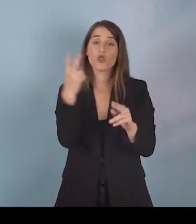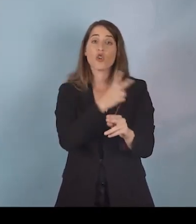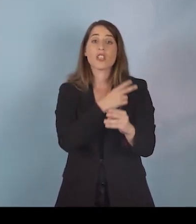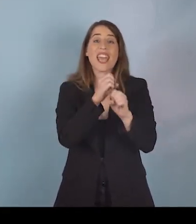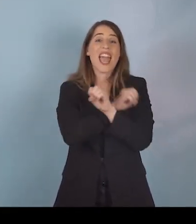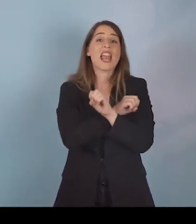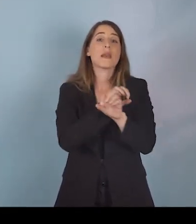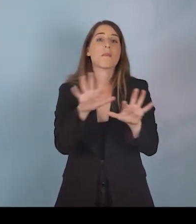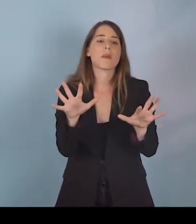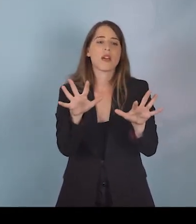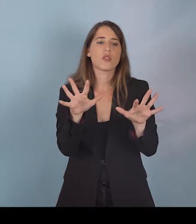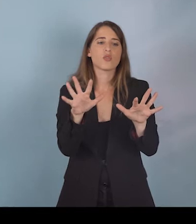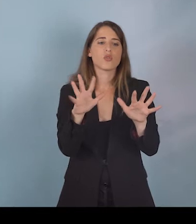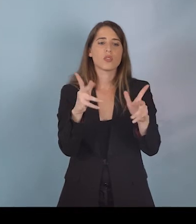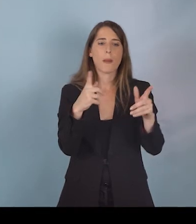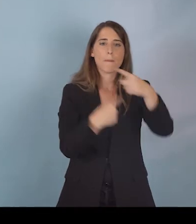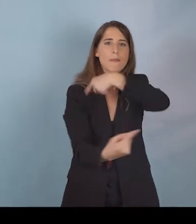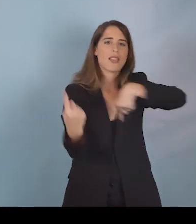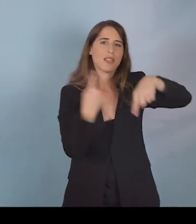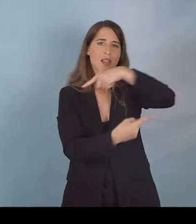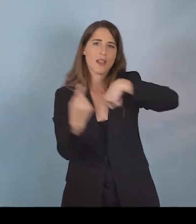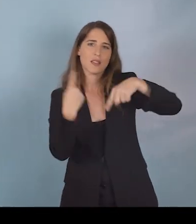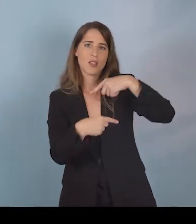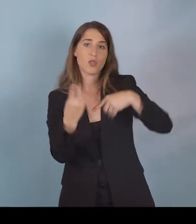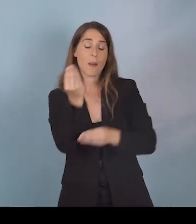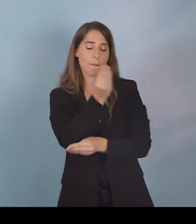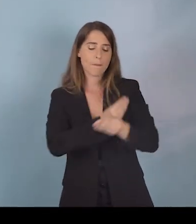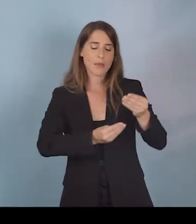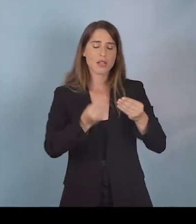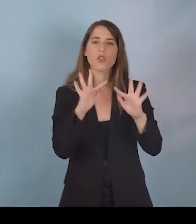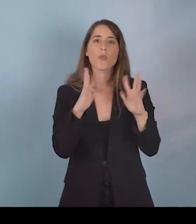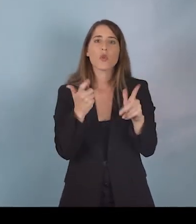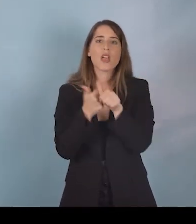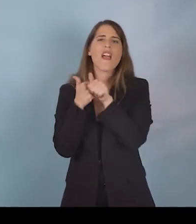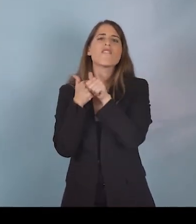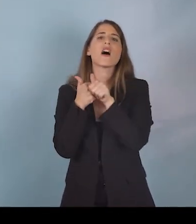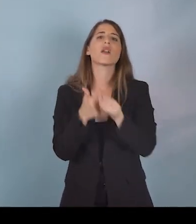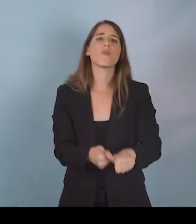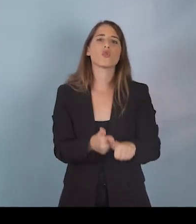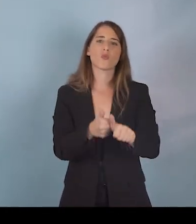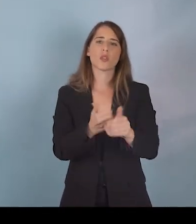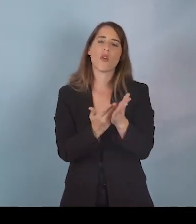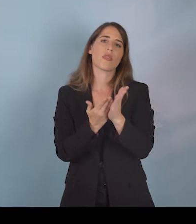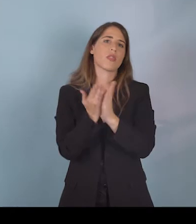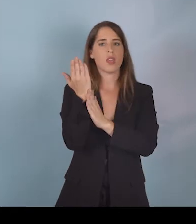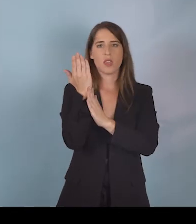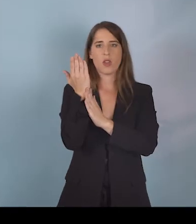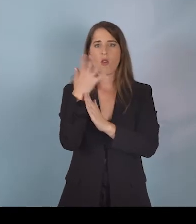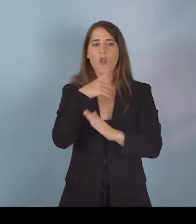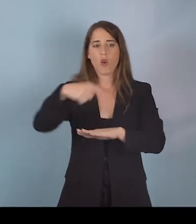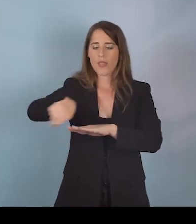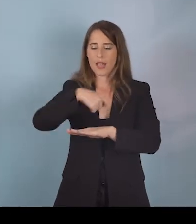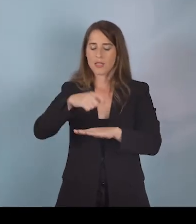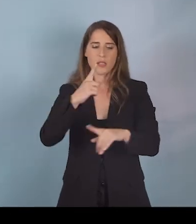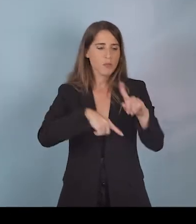να υπάρξει σωστή ενημέρωση μέσα στο δικαστικό σώμα για τις σχέσεις μεταξύ τους, αλλά πιο πολύ ακόμη στον τρόπο εφαρμογής